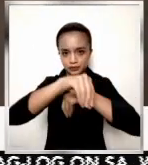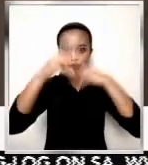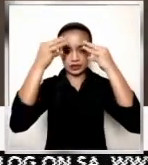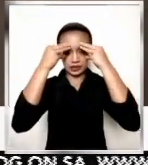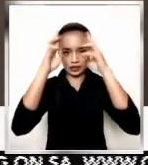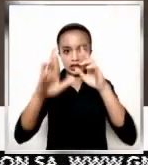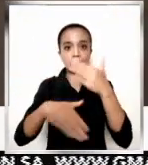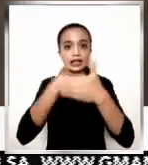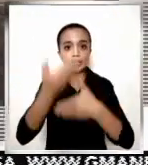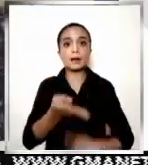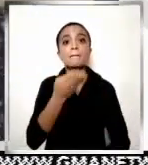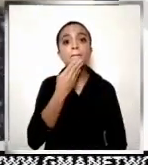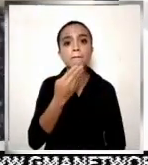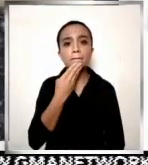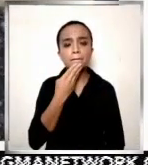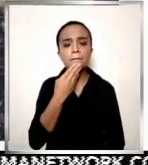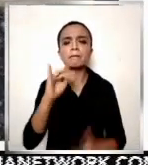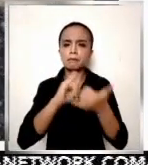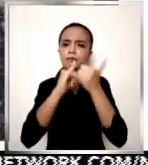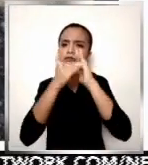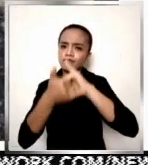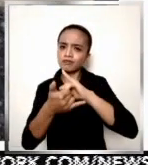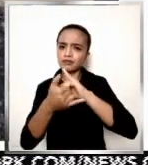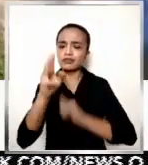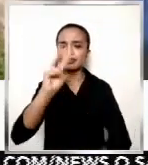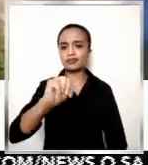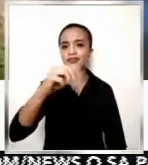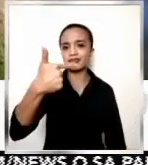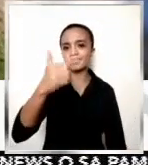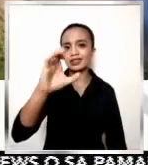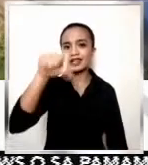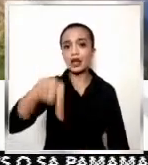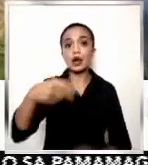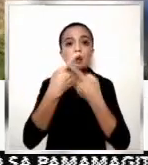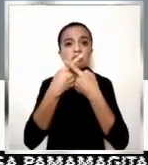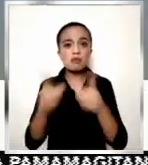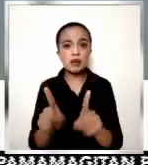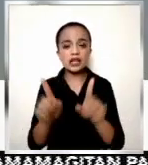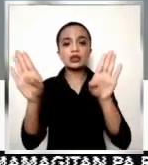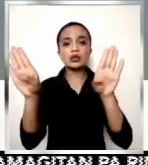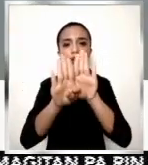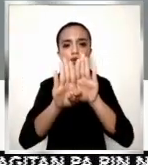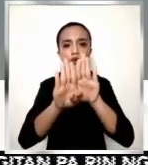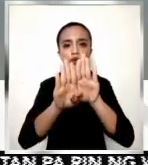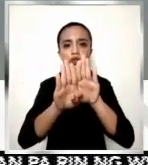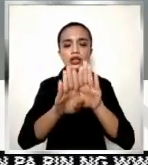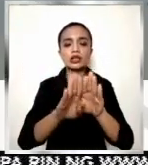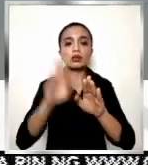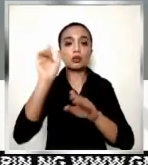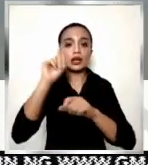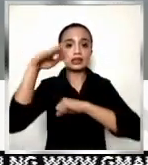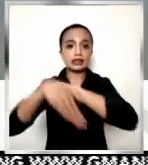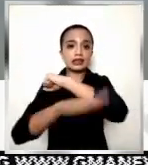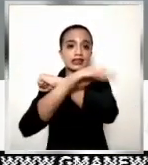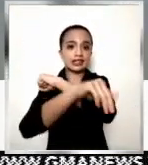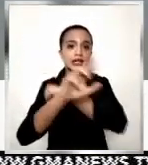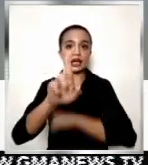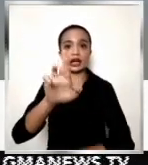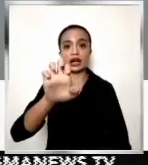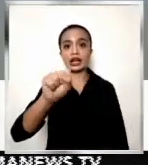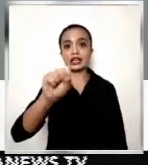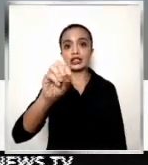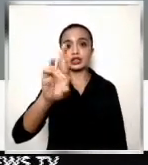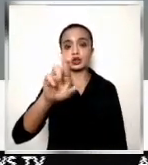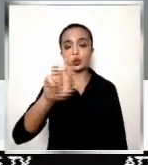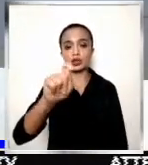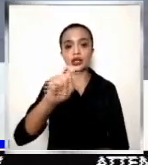General Community Quarantine o MGCQ pero ipinasasara ang mga resort mula June 23 hanggang 25. Bahagi ito ng